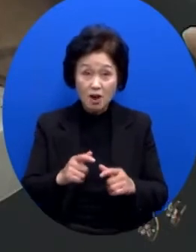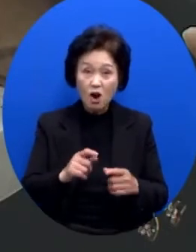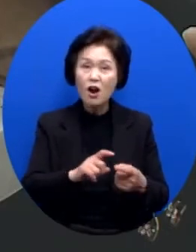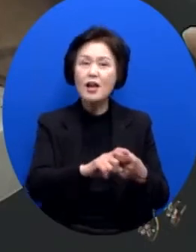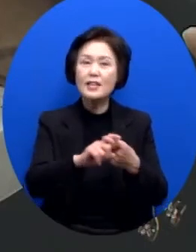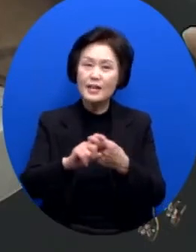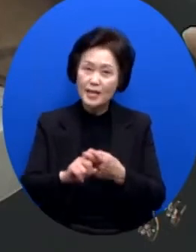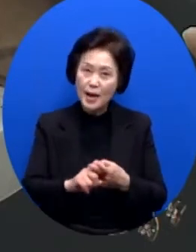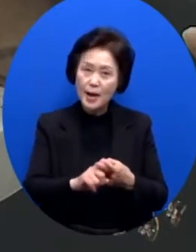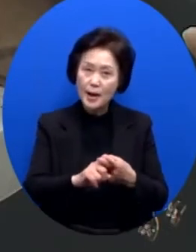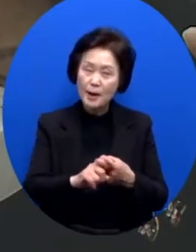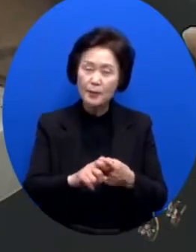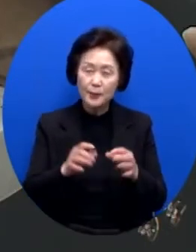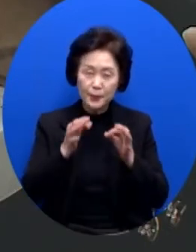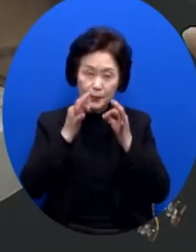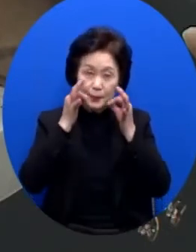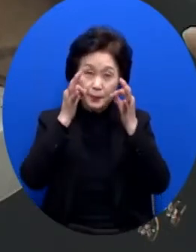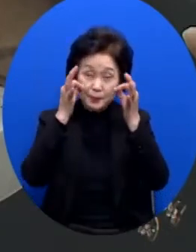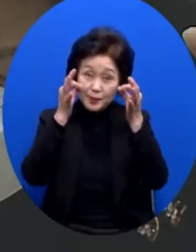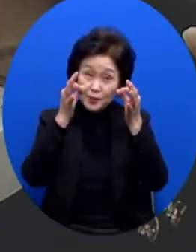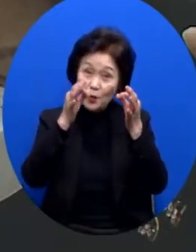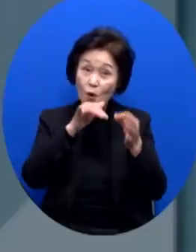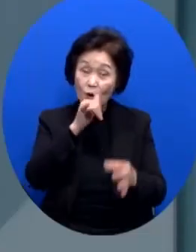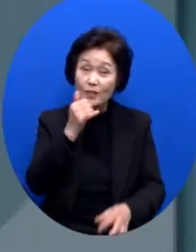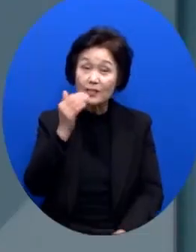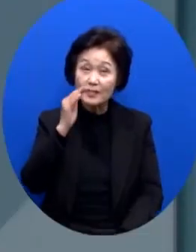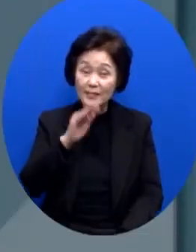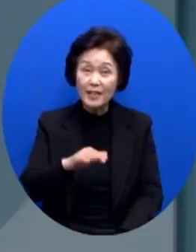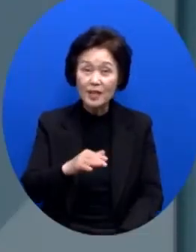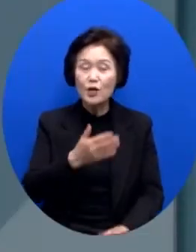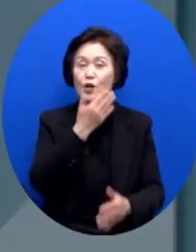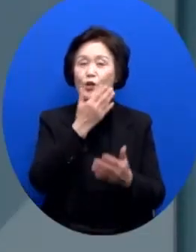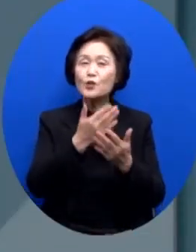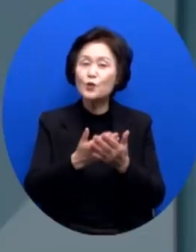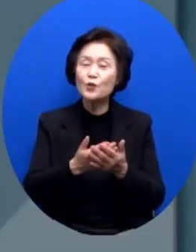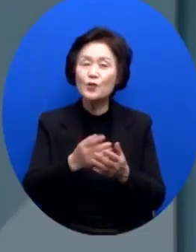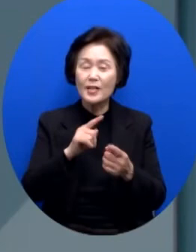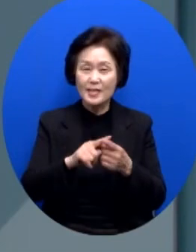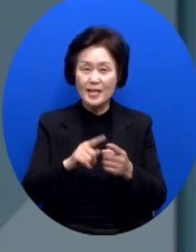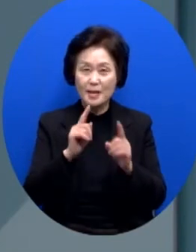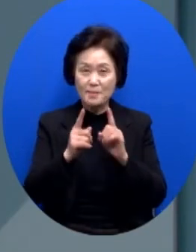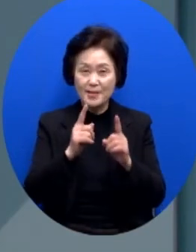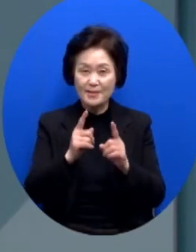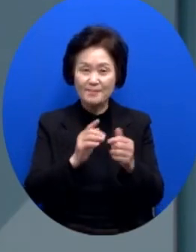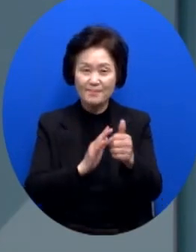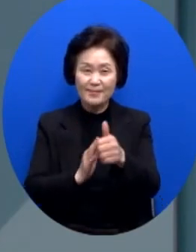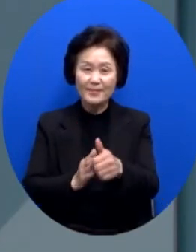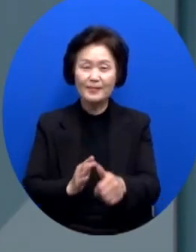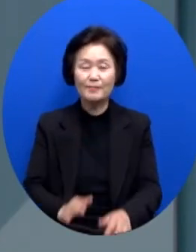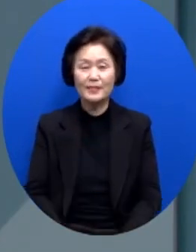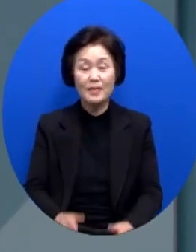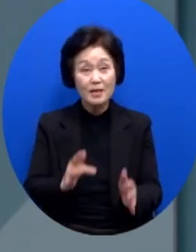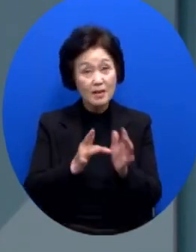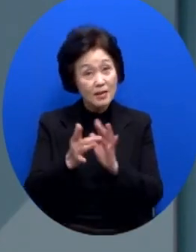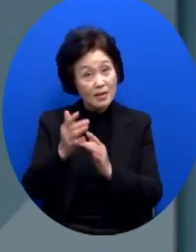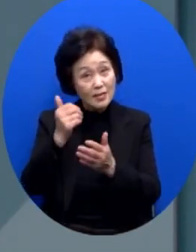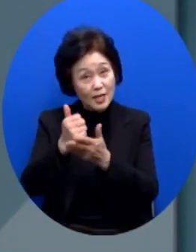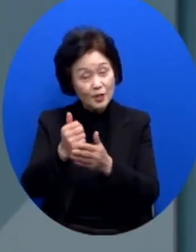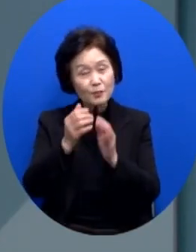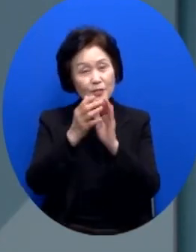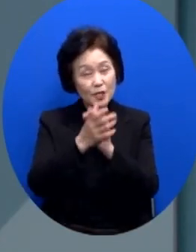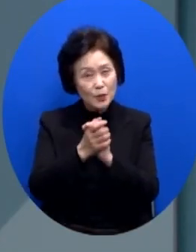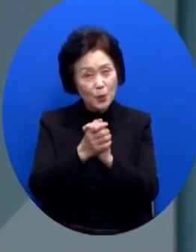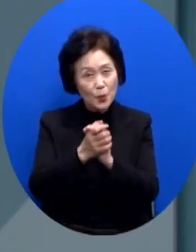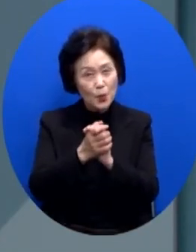있는데요 연합 사회 의 중요성에 대해서 말씀 부탁드립니다 예 예수님 이어 기도 하시기를 어져 히로 1 되겠어요